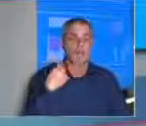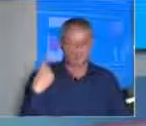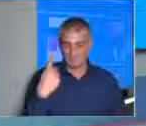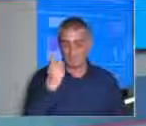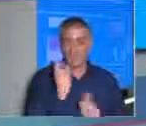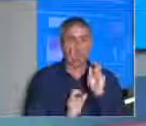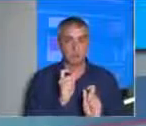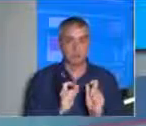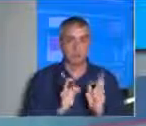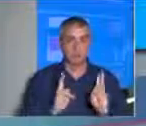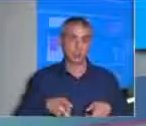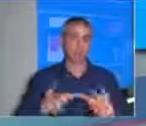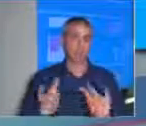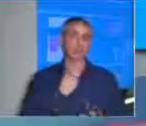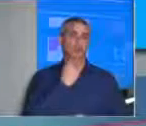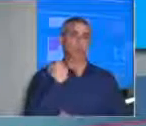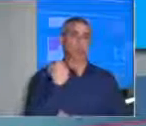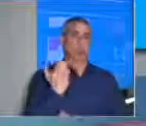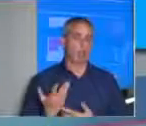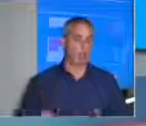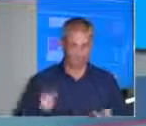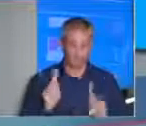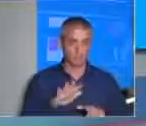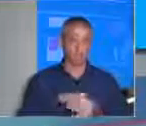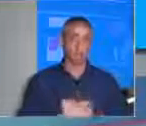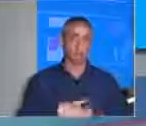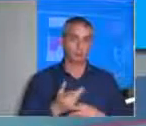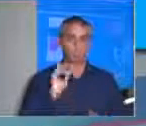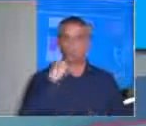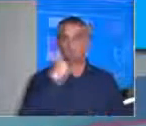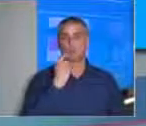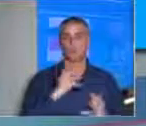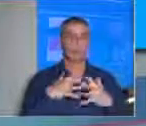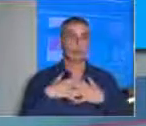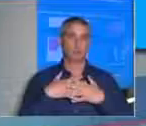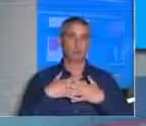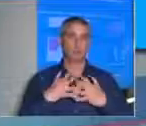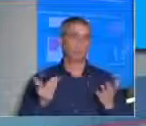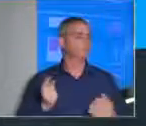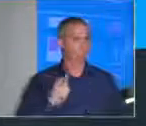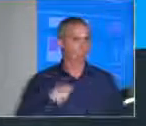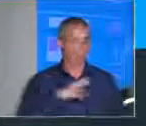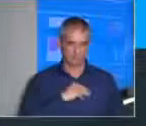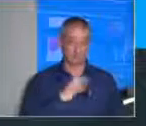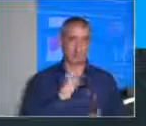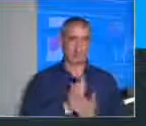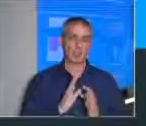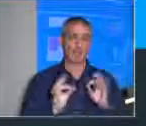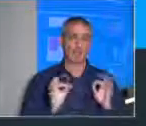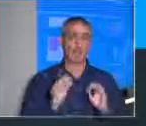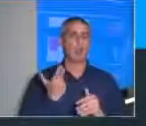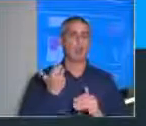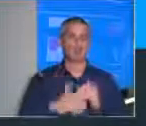ולכל אזרח, יש קול ויש השפעה על זהות נשיא ארצות הברית, וזה לטובה. בוא נסכים כמו שהסכמנו כבר בהתחלה,